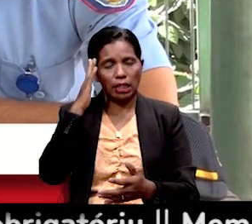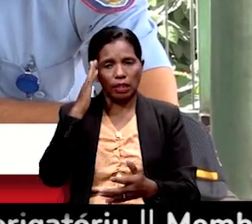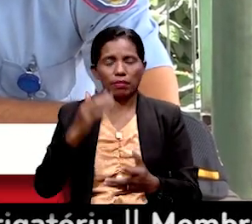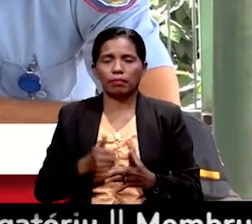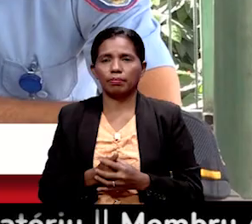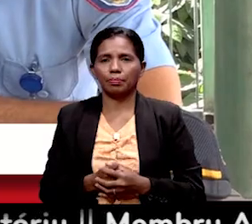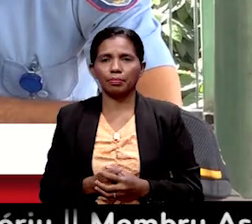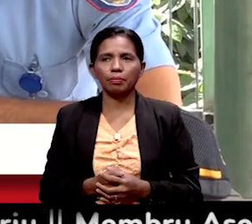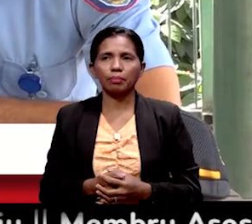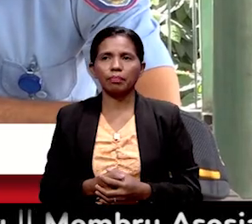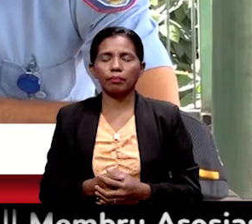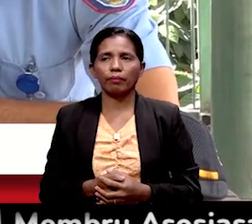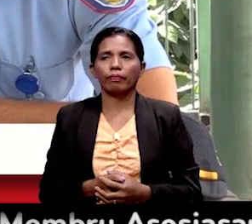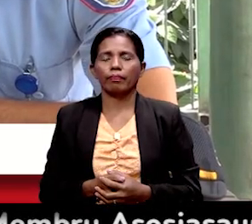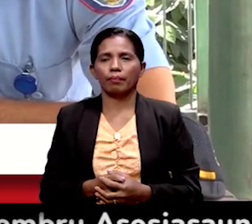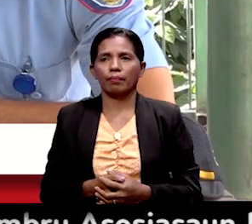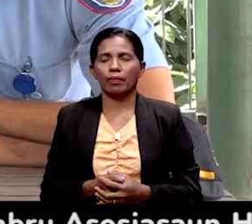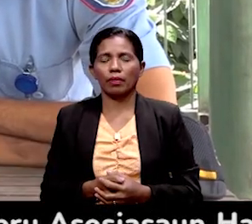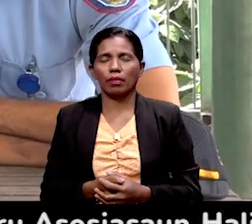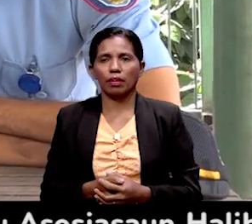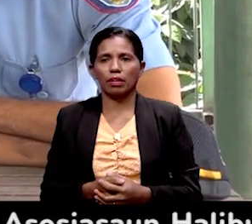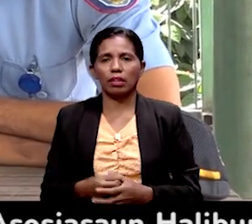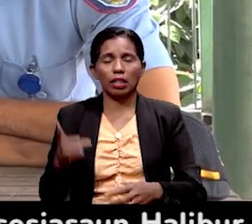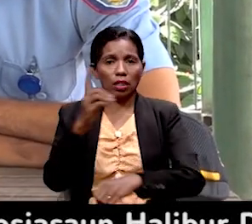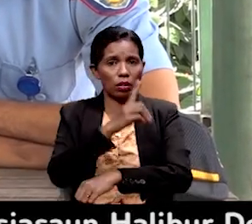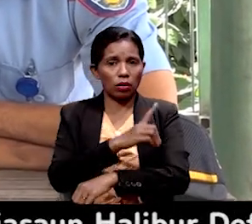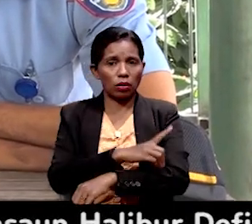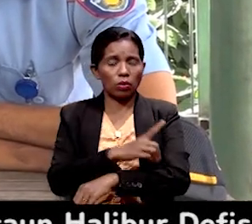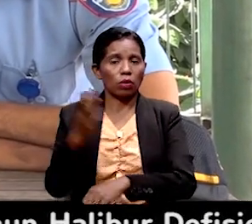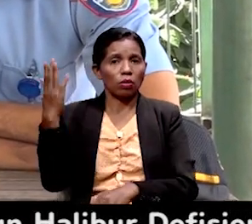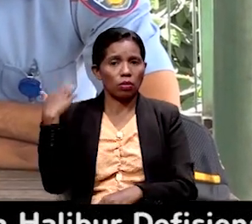iha lorong hirak liuba ita nia polisia